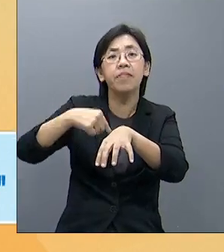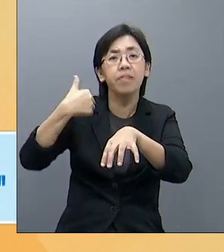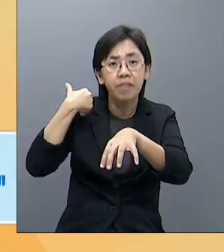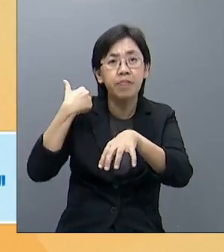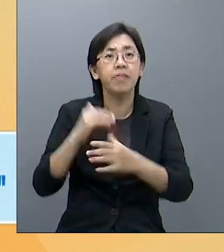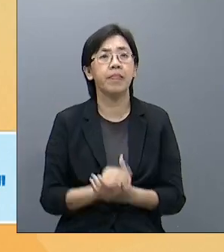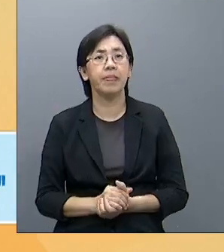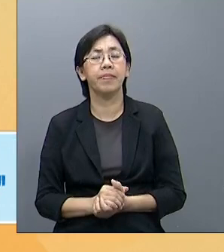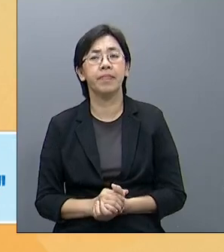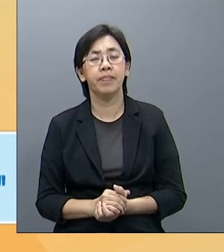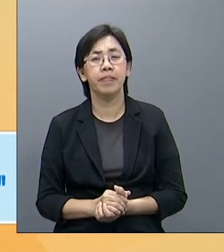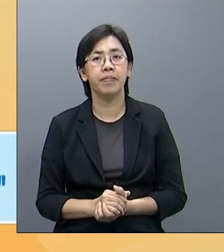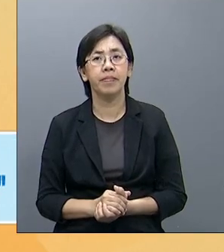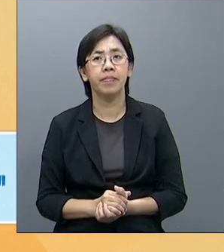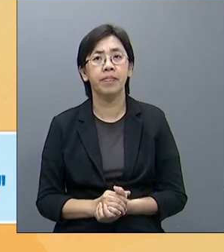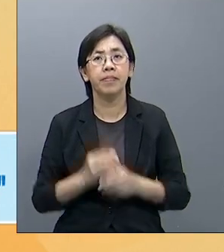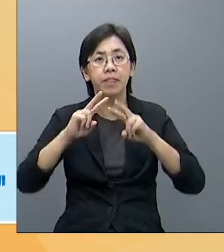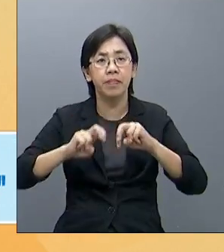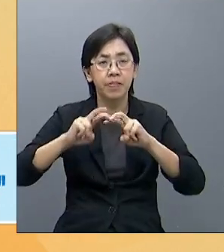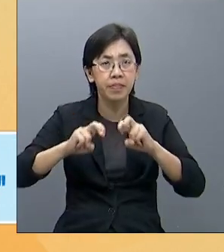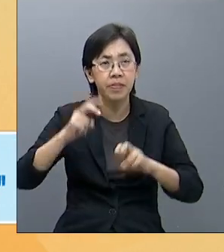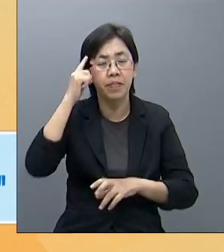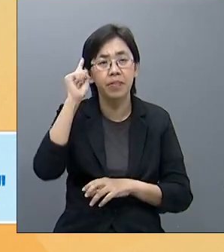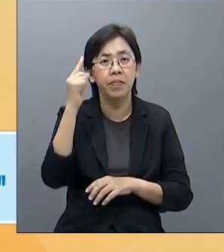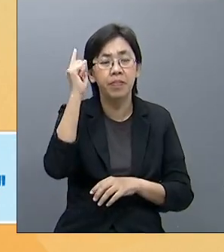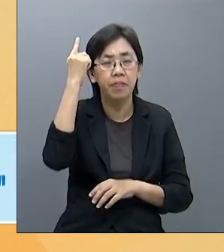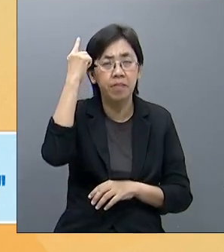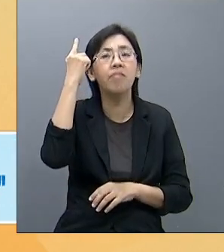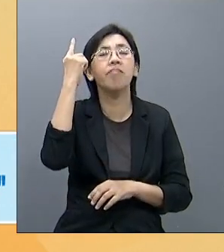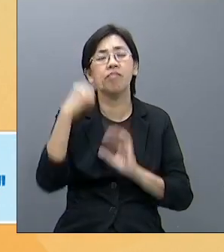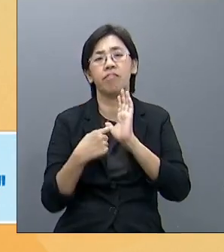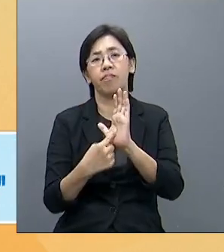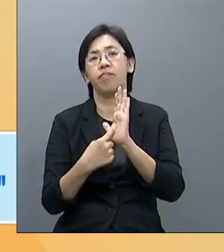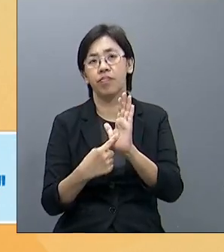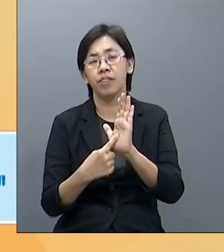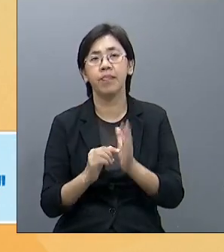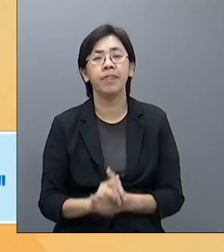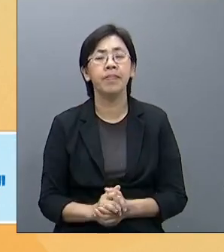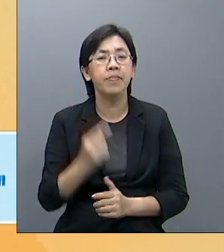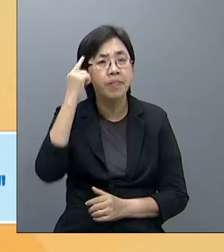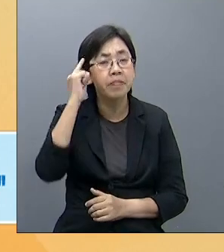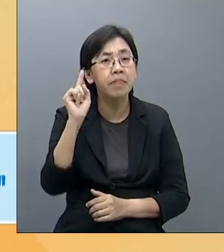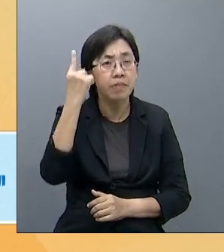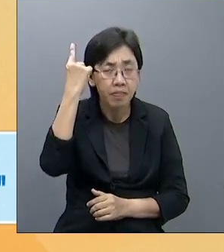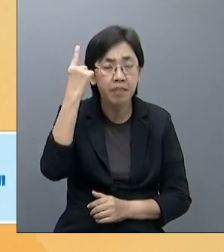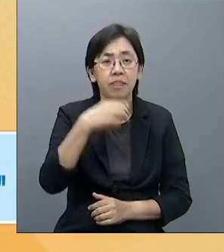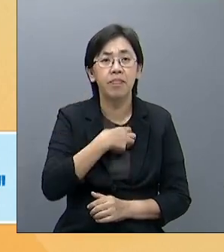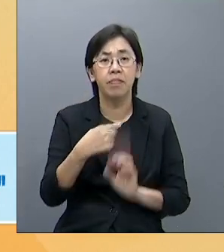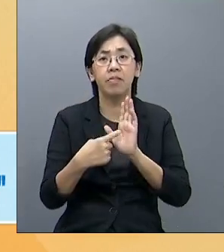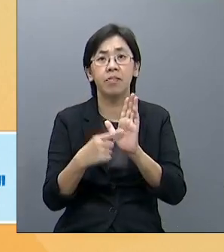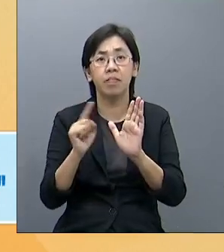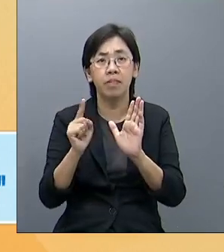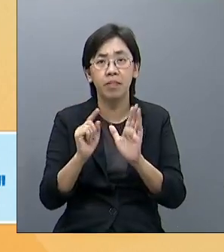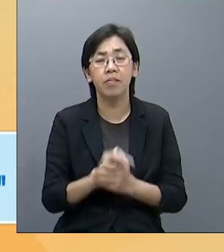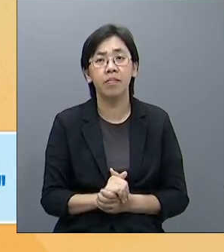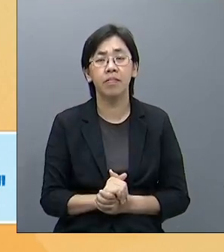ข